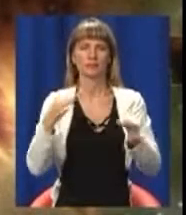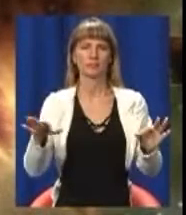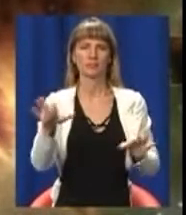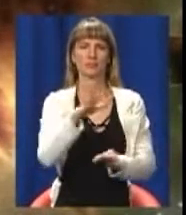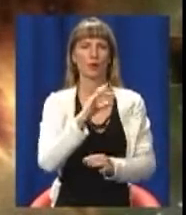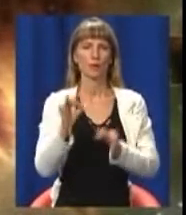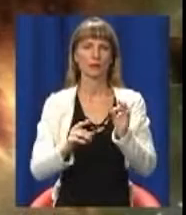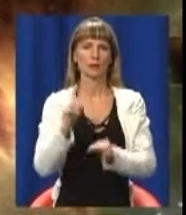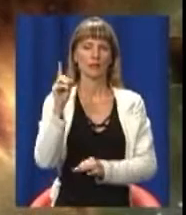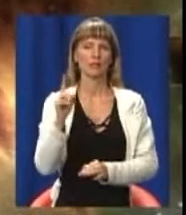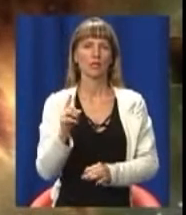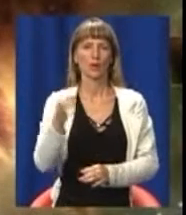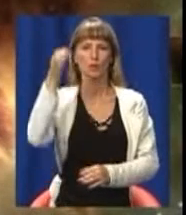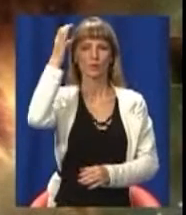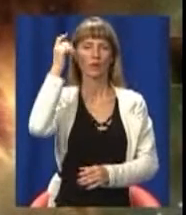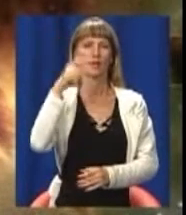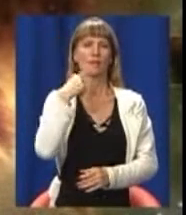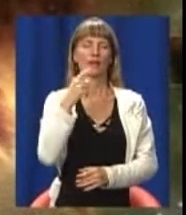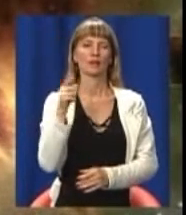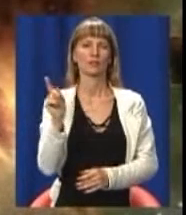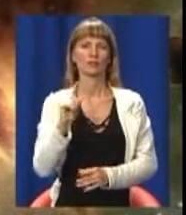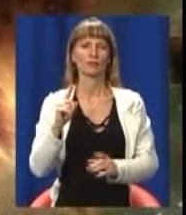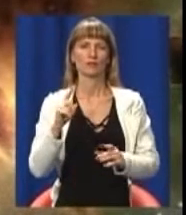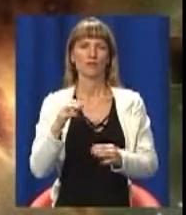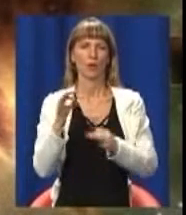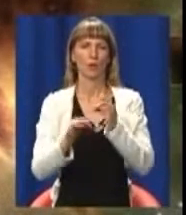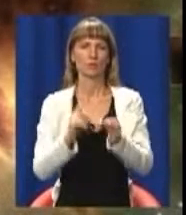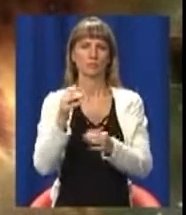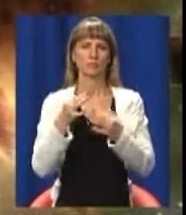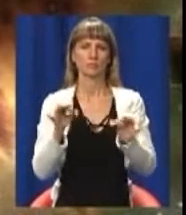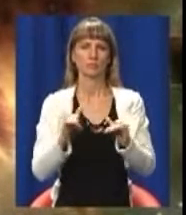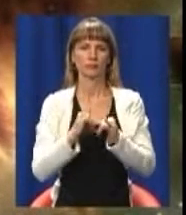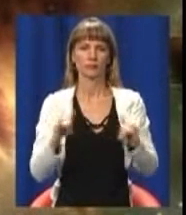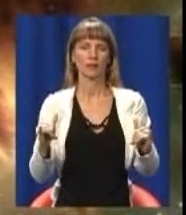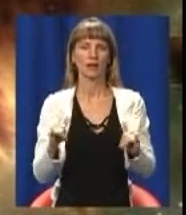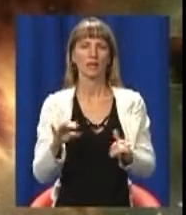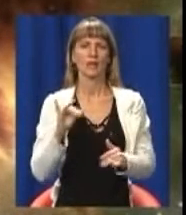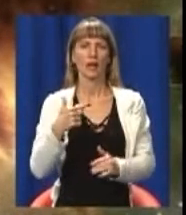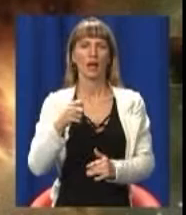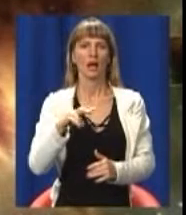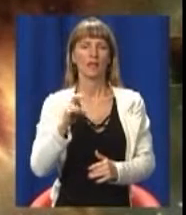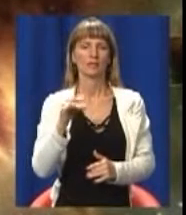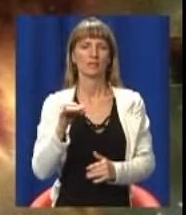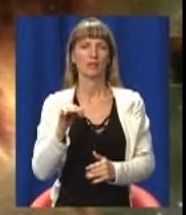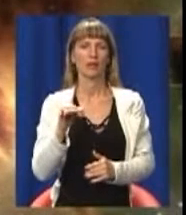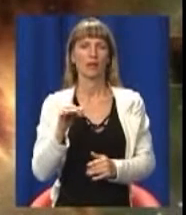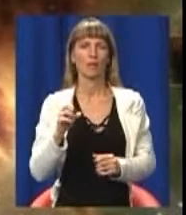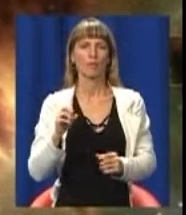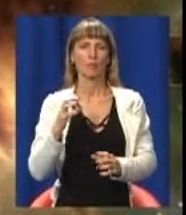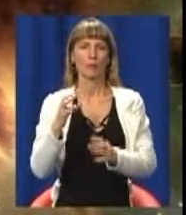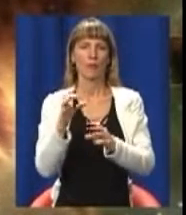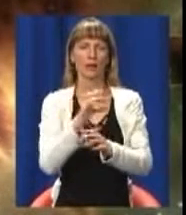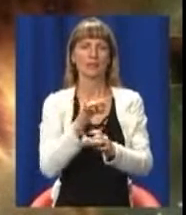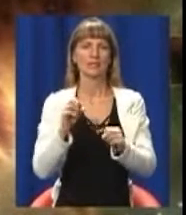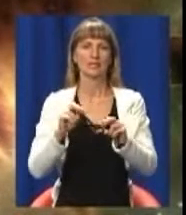Всесвіту. До того ж, сучасні вчені висловлюють теорію, що Всесвіт розширюється, тобто зростає. А значить, галактики, планети і зірки поступово